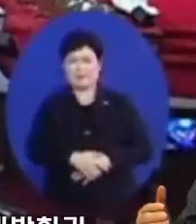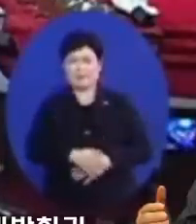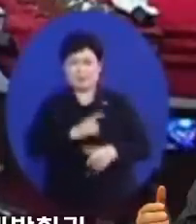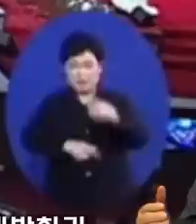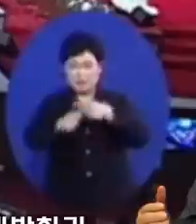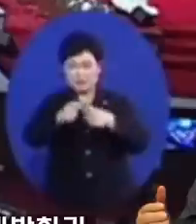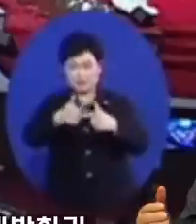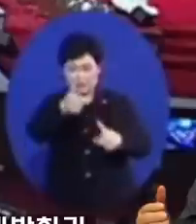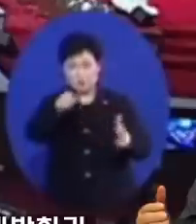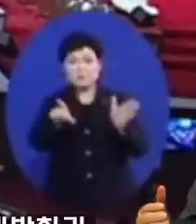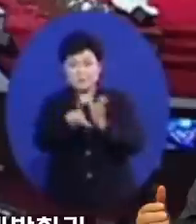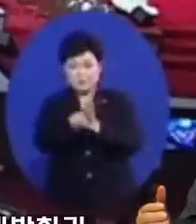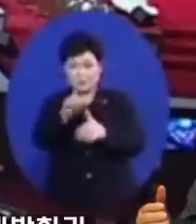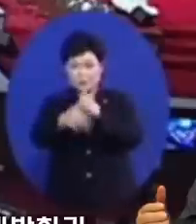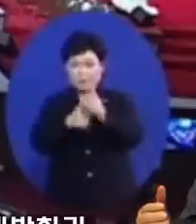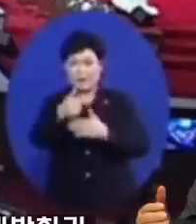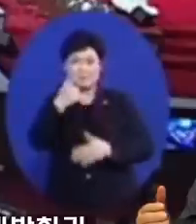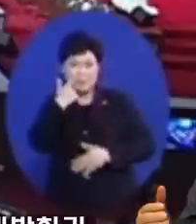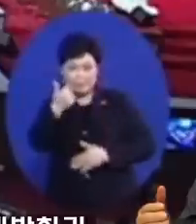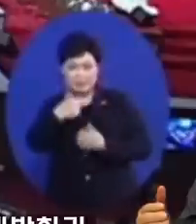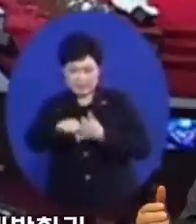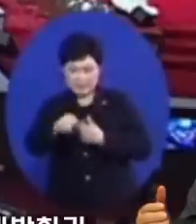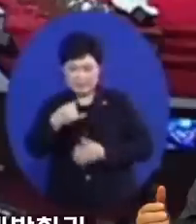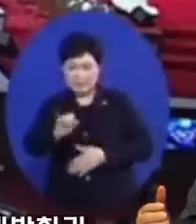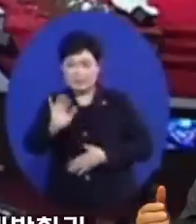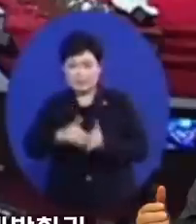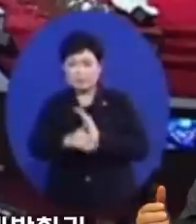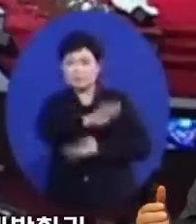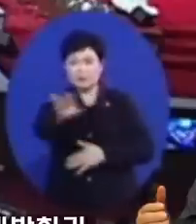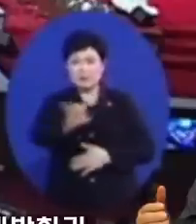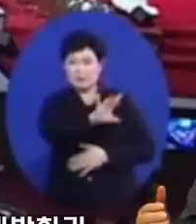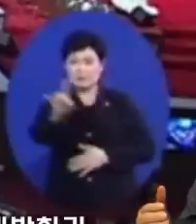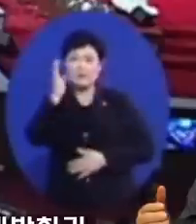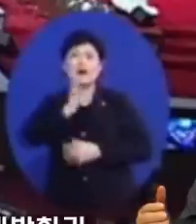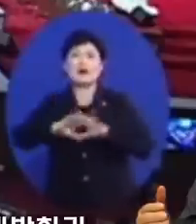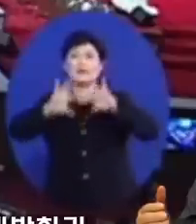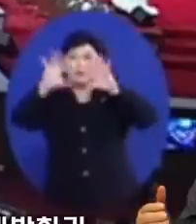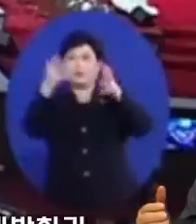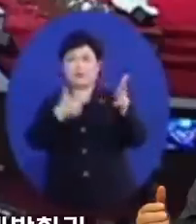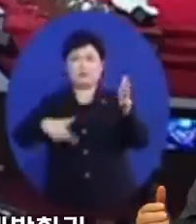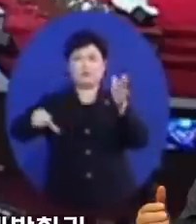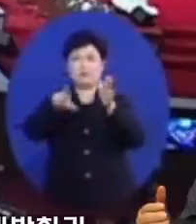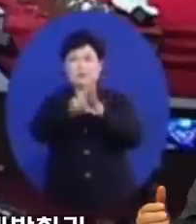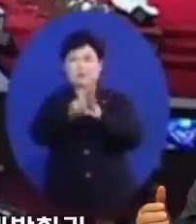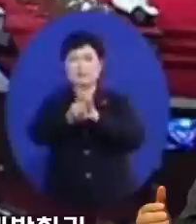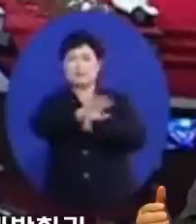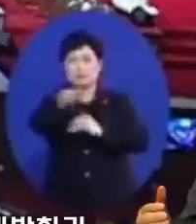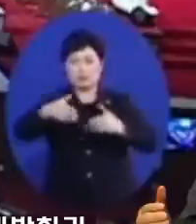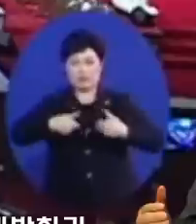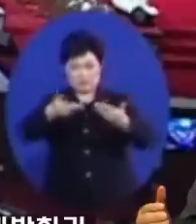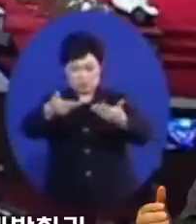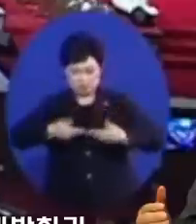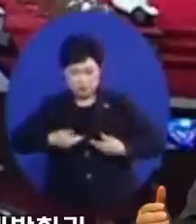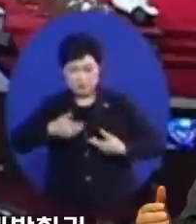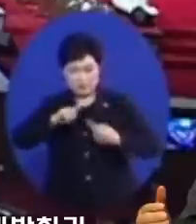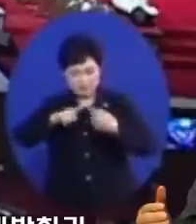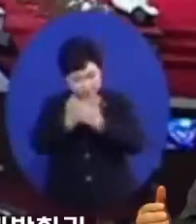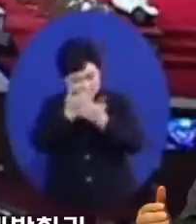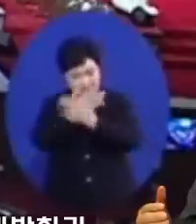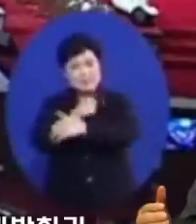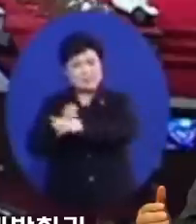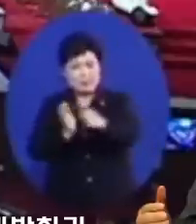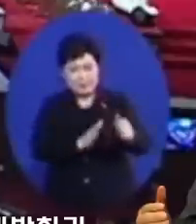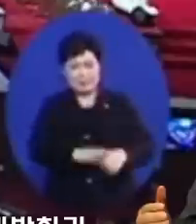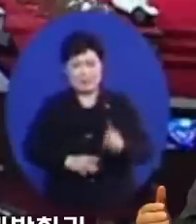더구나 예수를 믿고 하나님 아버지의 아들, 딸들이 된 우리들은 하늘나라를 위해서 우리의 주신 재간을 개발해야 되는 것입니다.